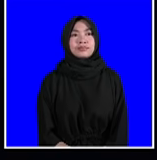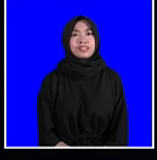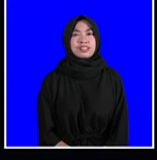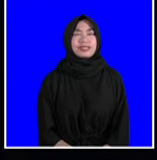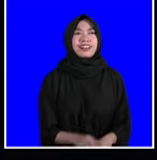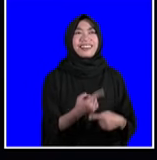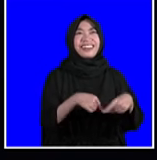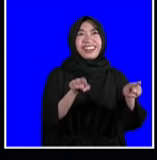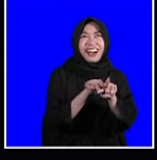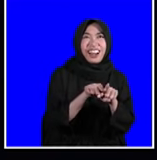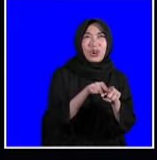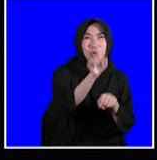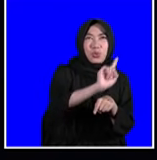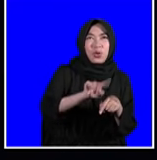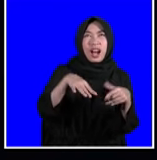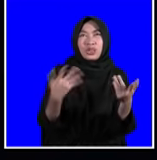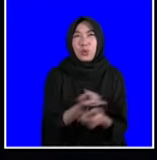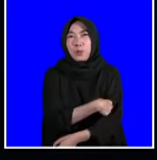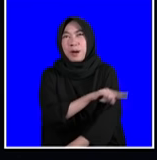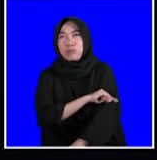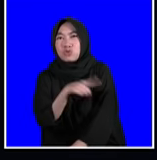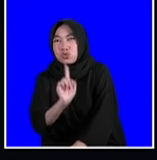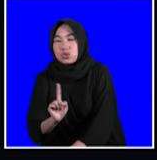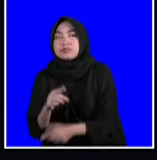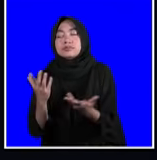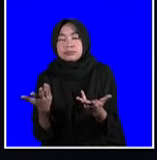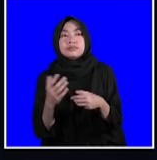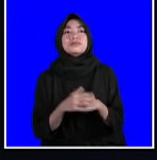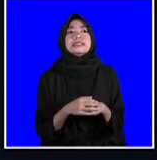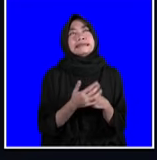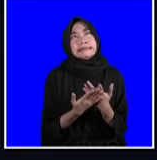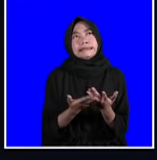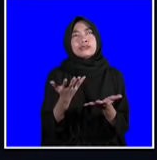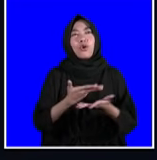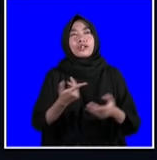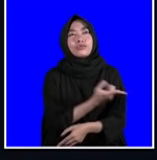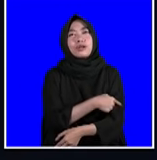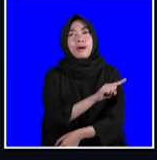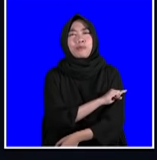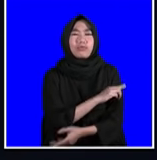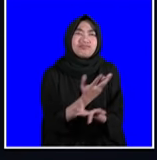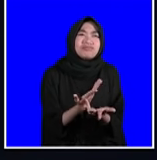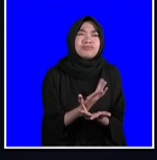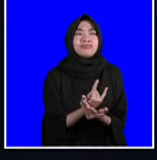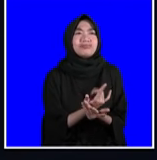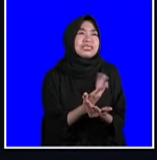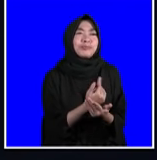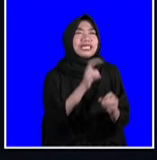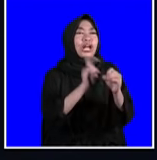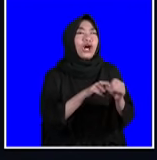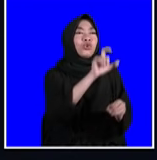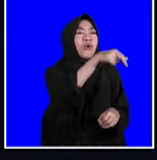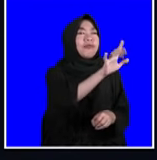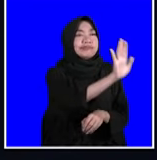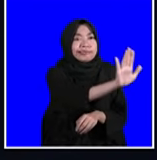Kalau dibilang mapan itu sebenarnya bisa saja subjektif ya, tapi secara umum orang